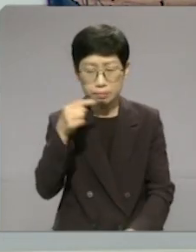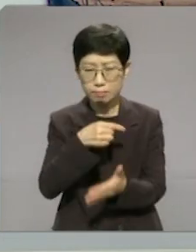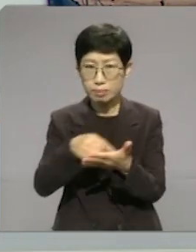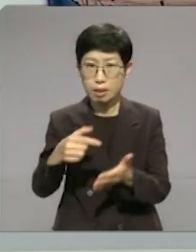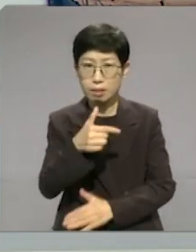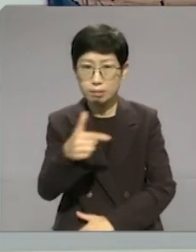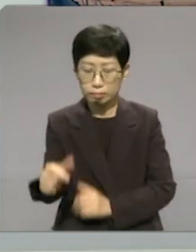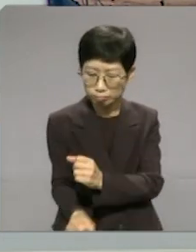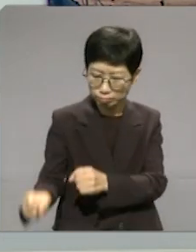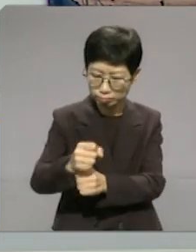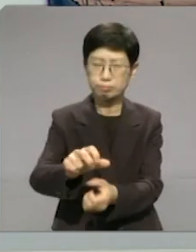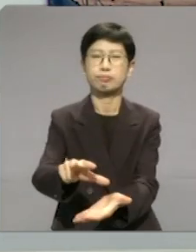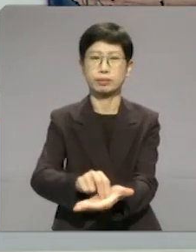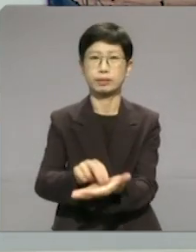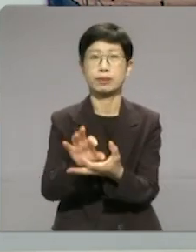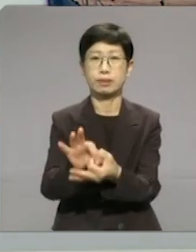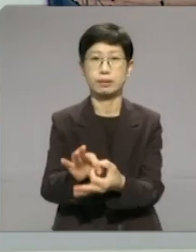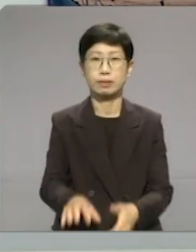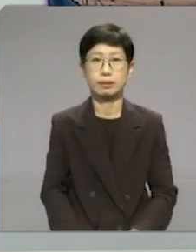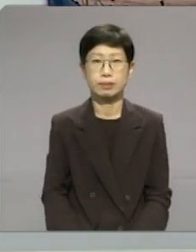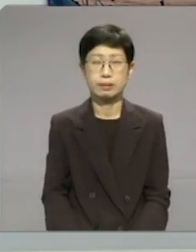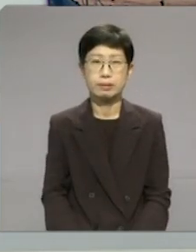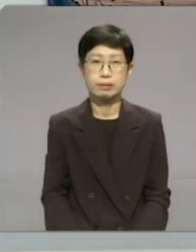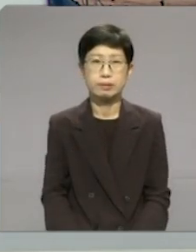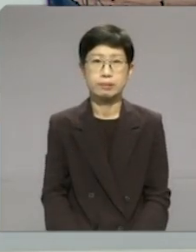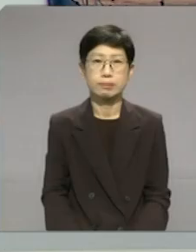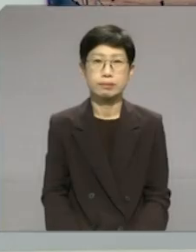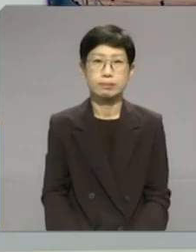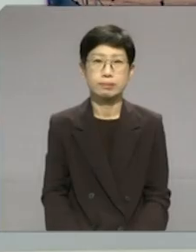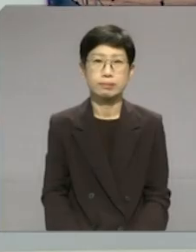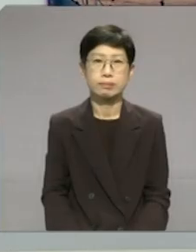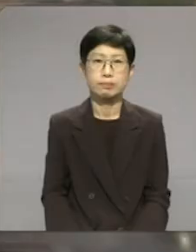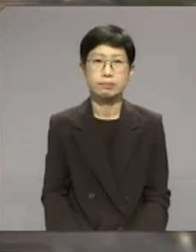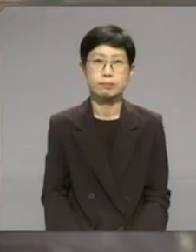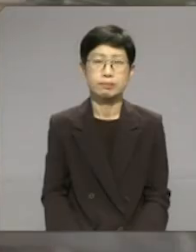복구 문제가 쟁점으로 떠올랐습니다. 김준우 월드리포터입니다.